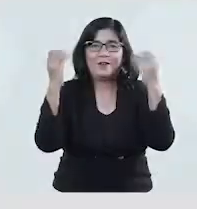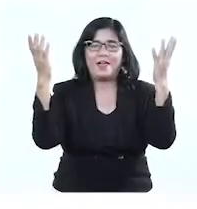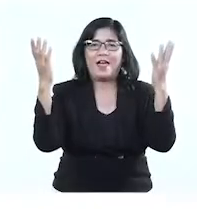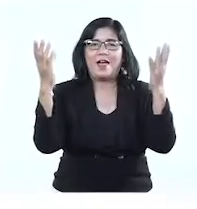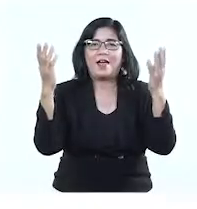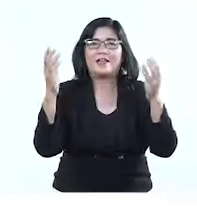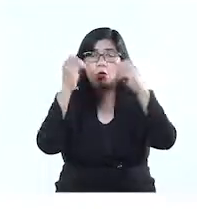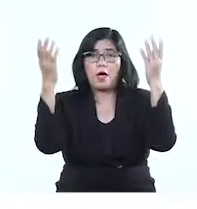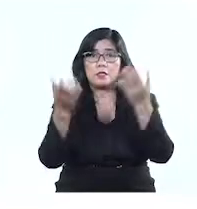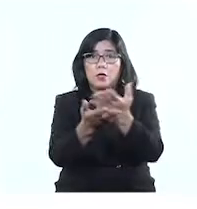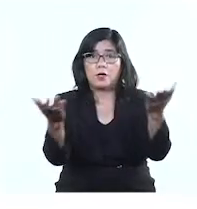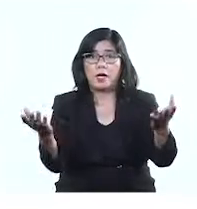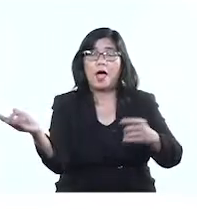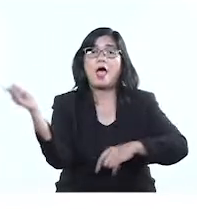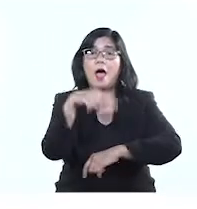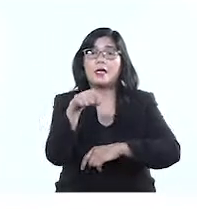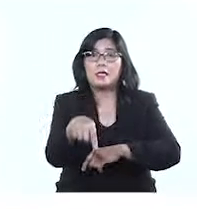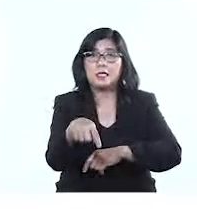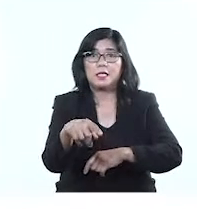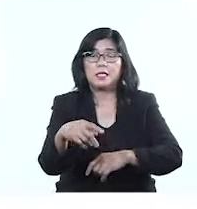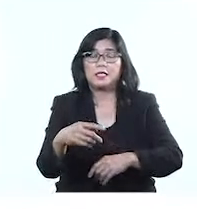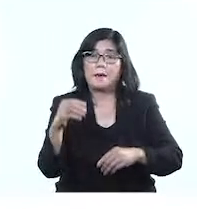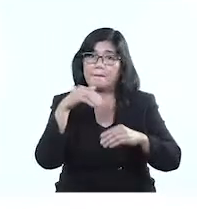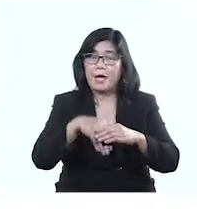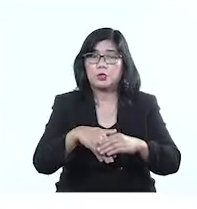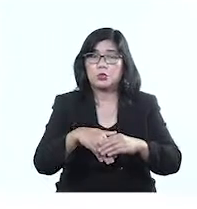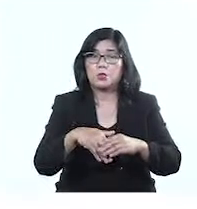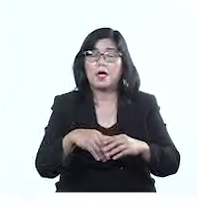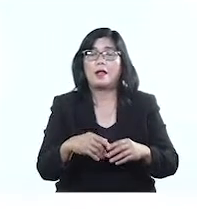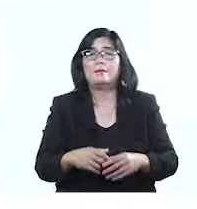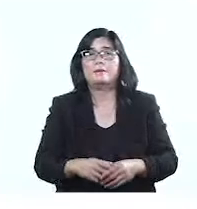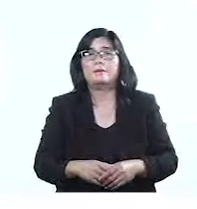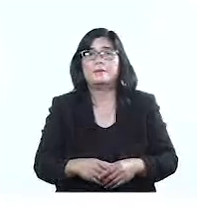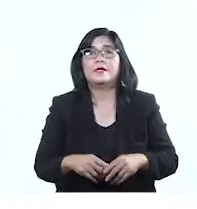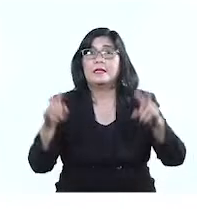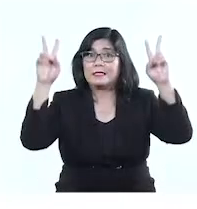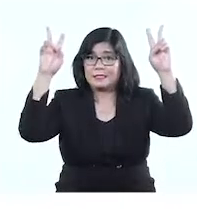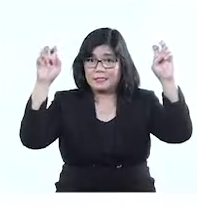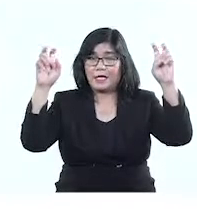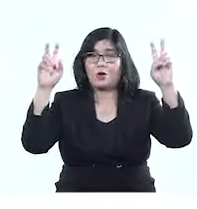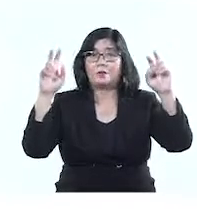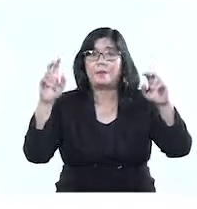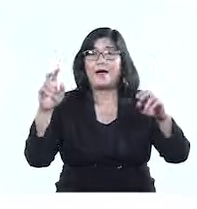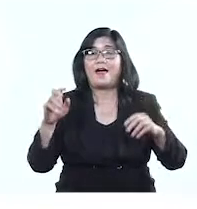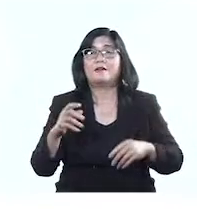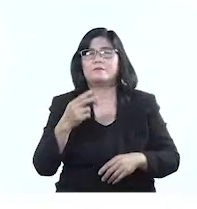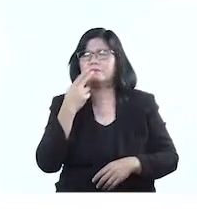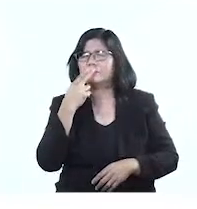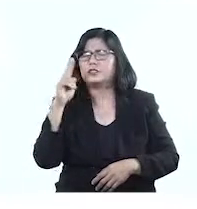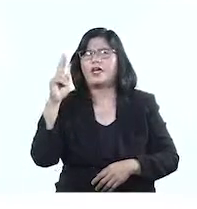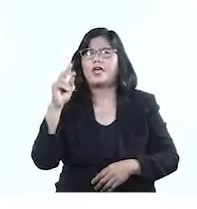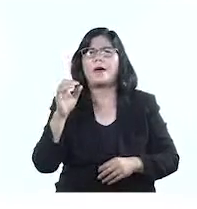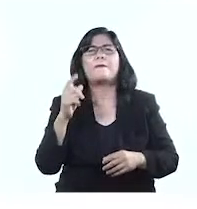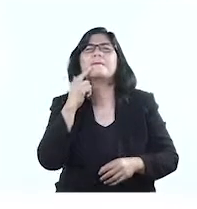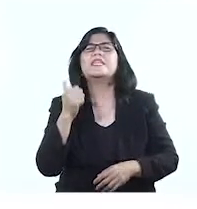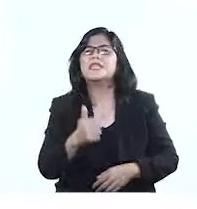Wega silam Tuhan hari ini kita masuk dalam serial hotbah yang saya percaya penting buat kita